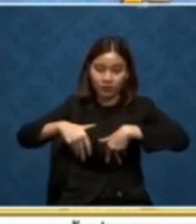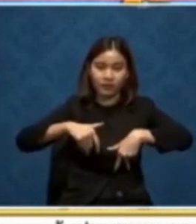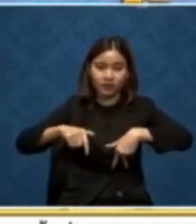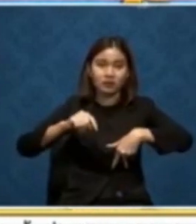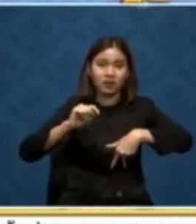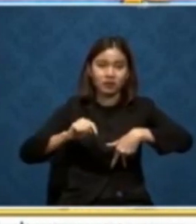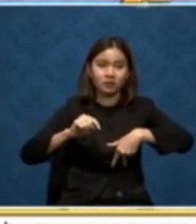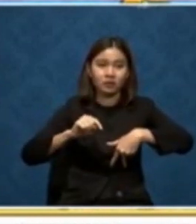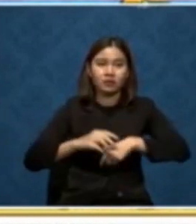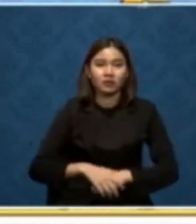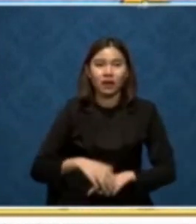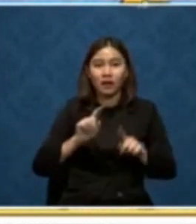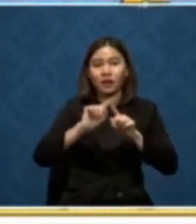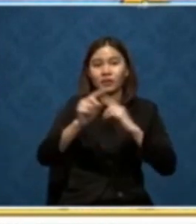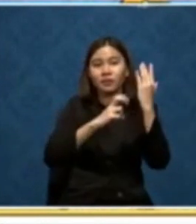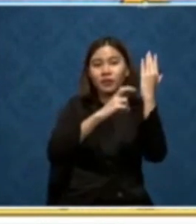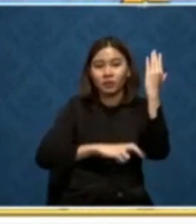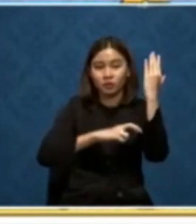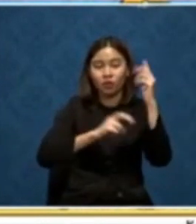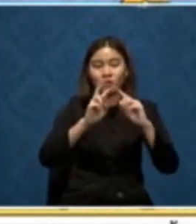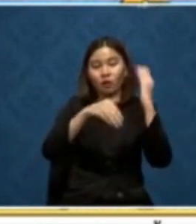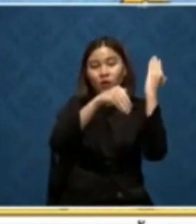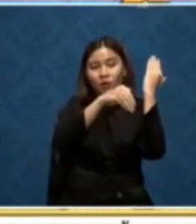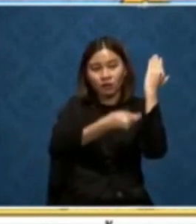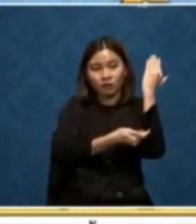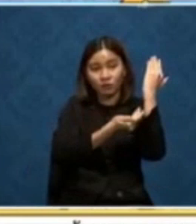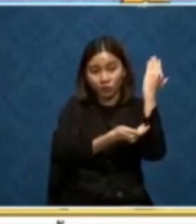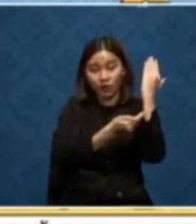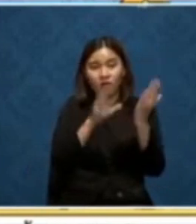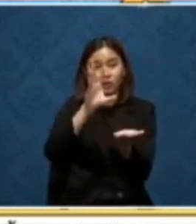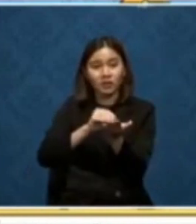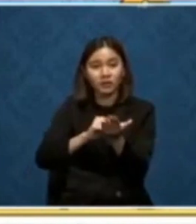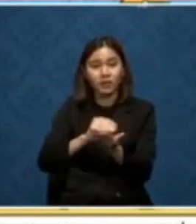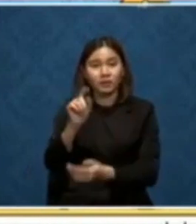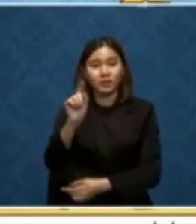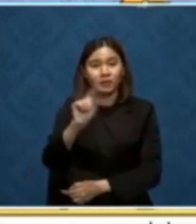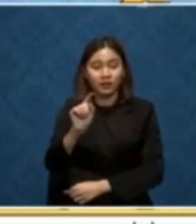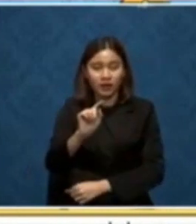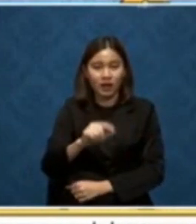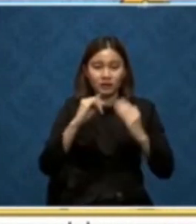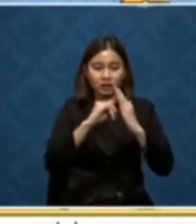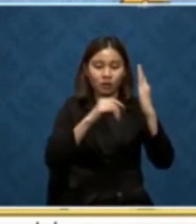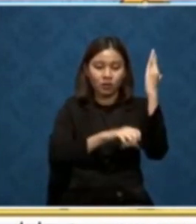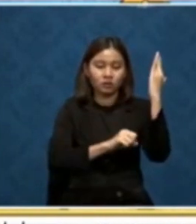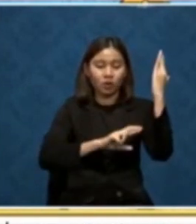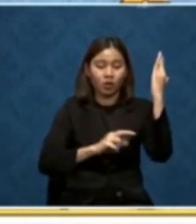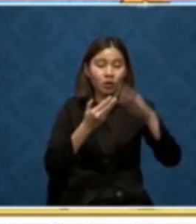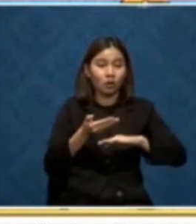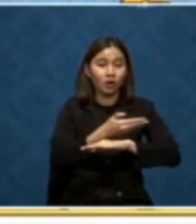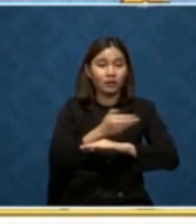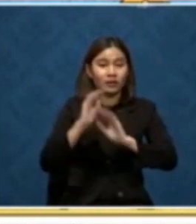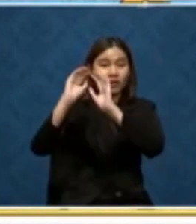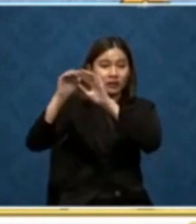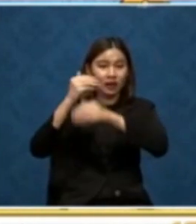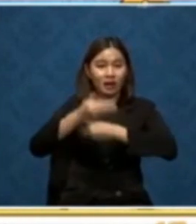รองจากยางพาราและปาล์มน้ำมันจากข้อมูลพบว่าจังหวัดสุราษฎร์ธานีก่อนหน้านี้ราคามะพร้